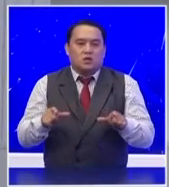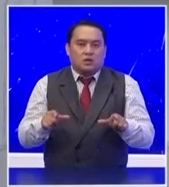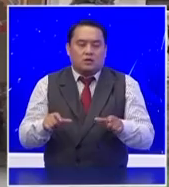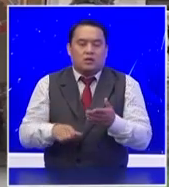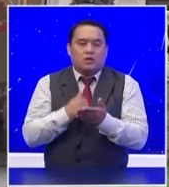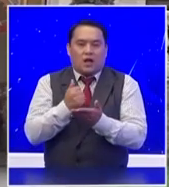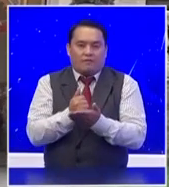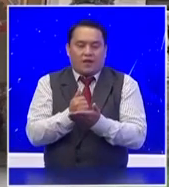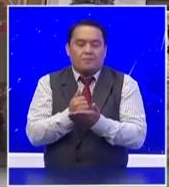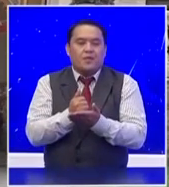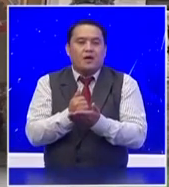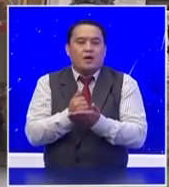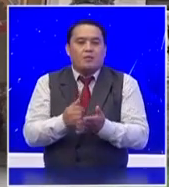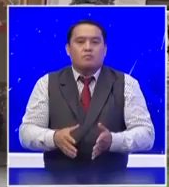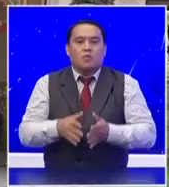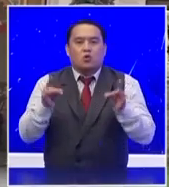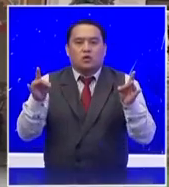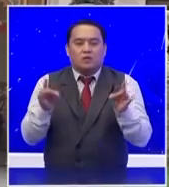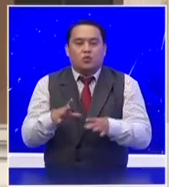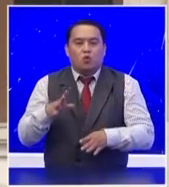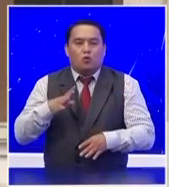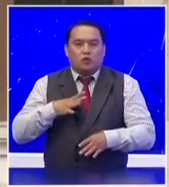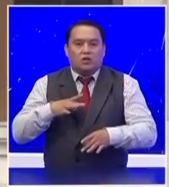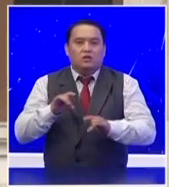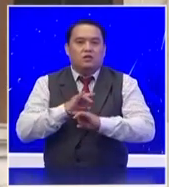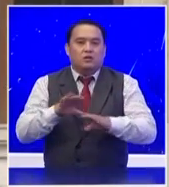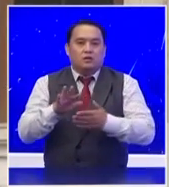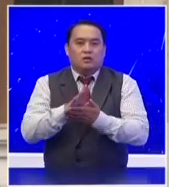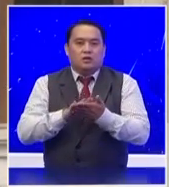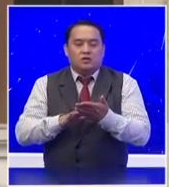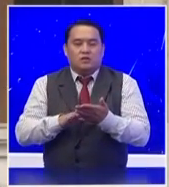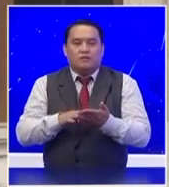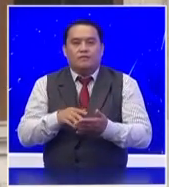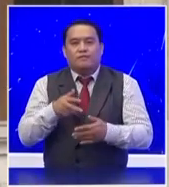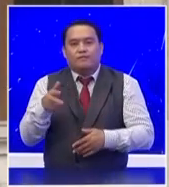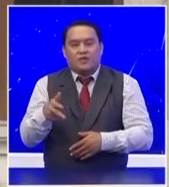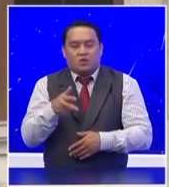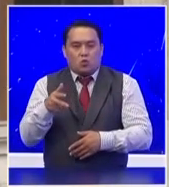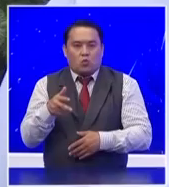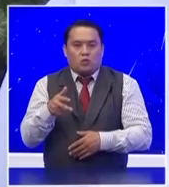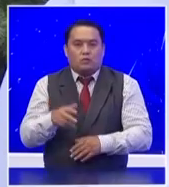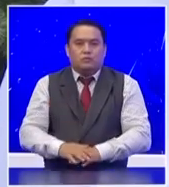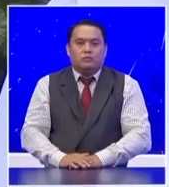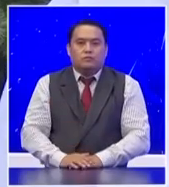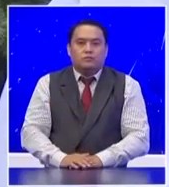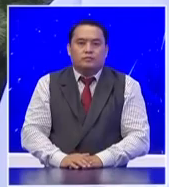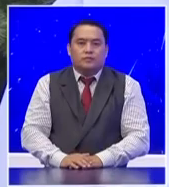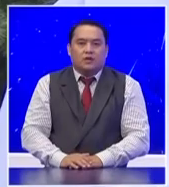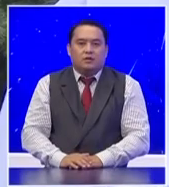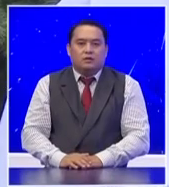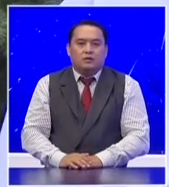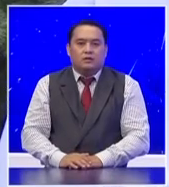приоритетная задача. Потому большинство рестораторов стали использовать современные средства видеофиксации пребывания посетителей в зал. Если общепит